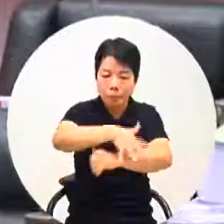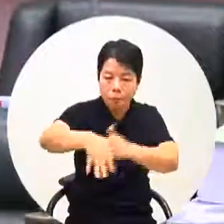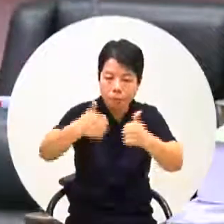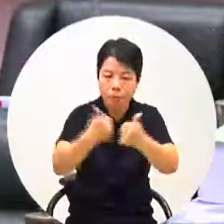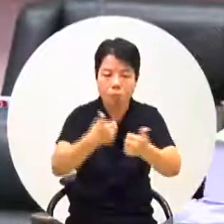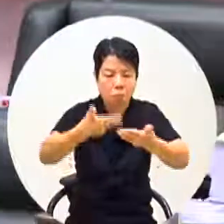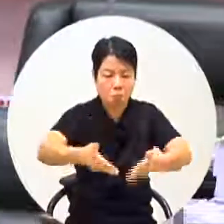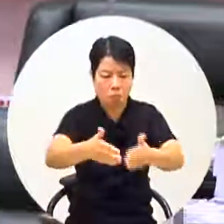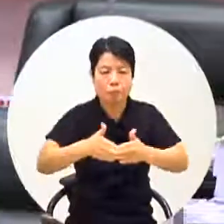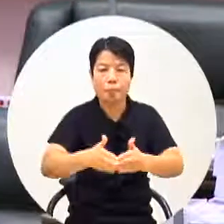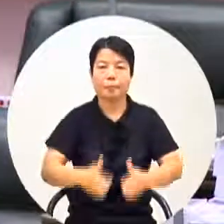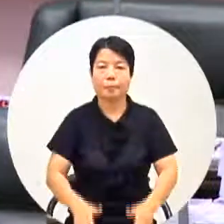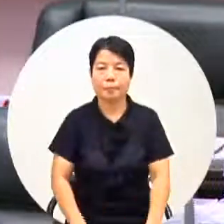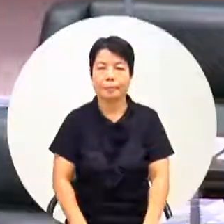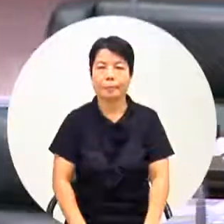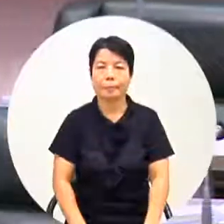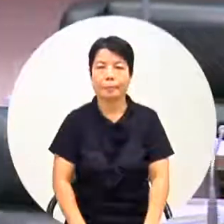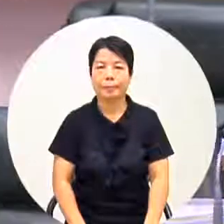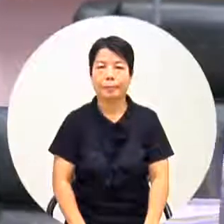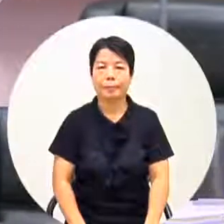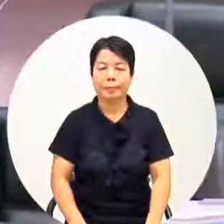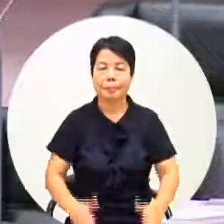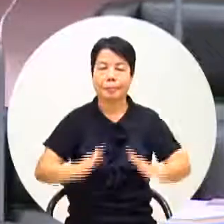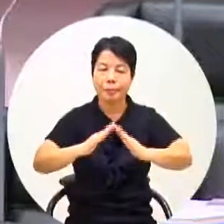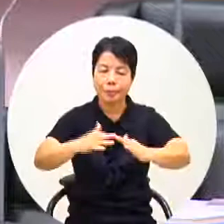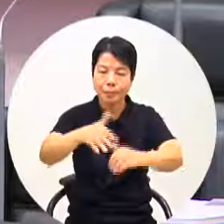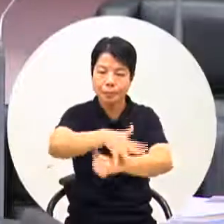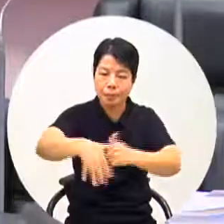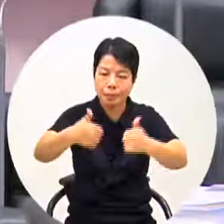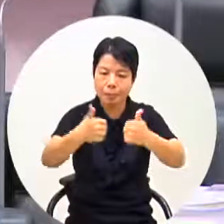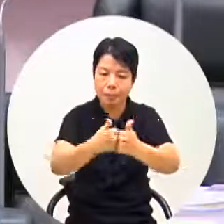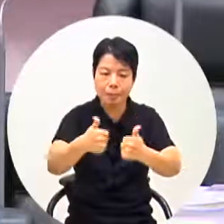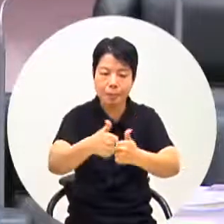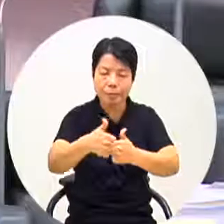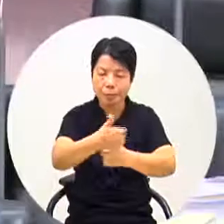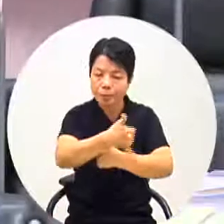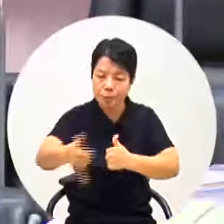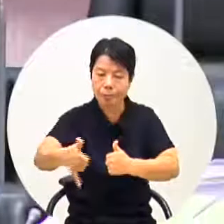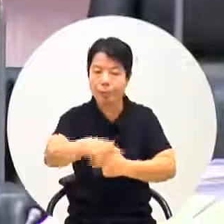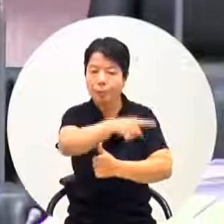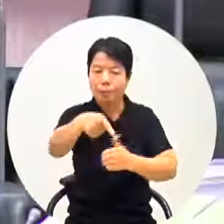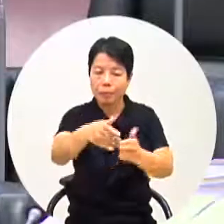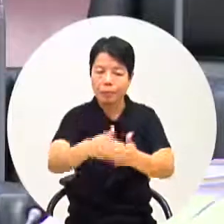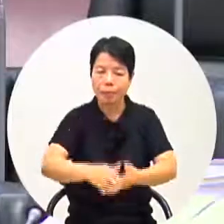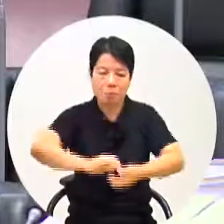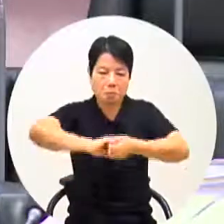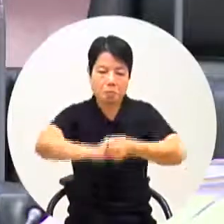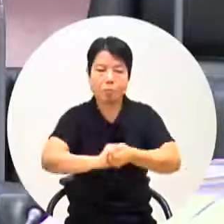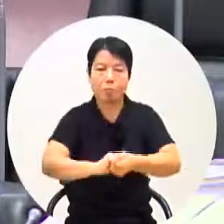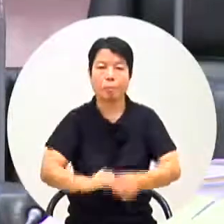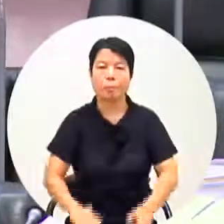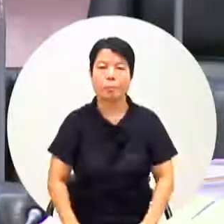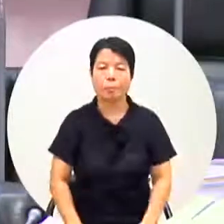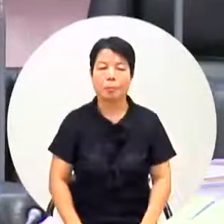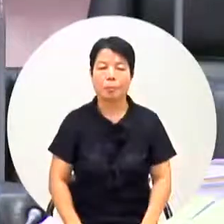重要。都委会委员的决策各种决议